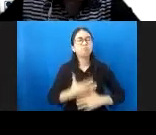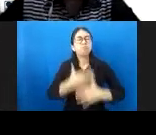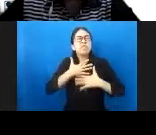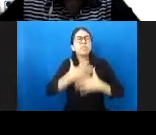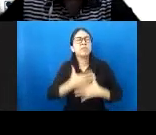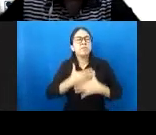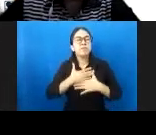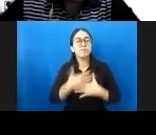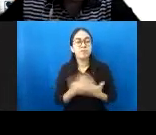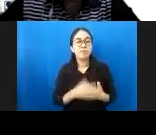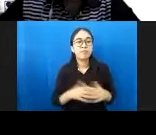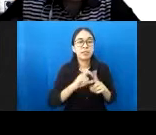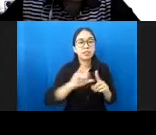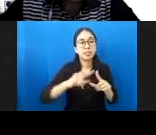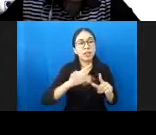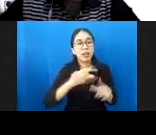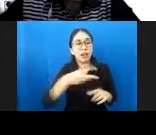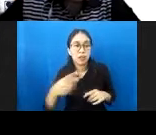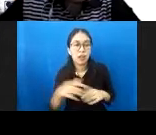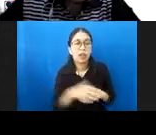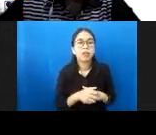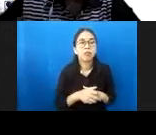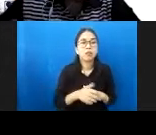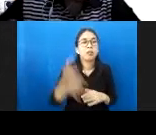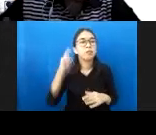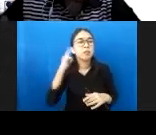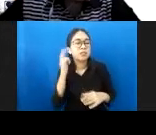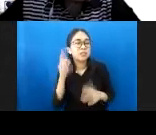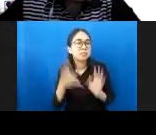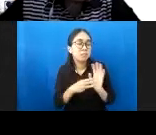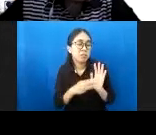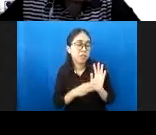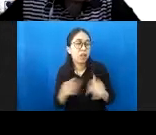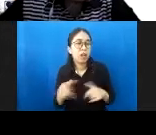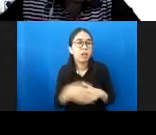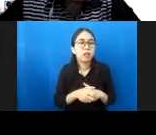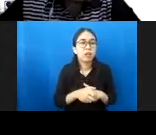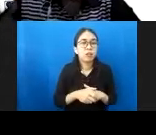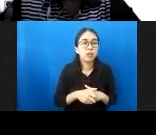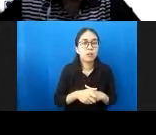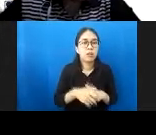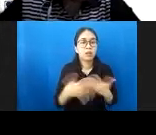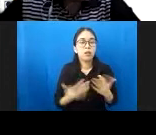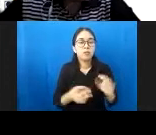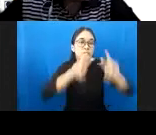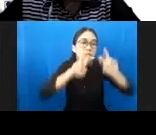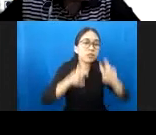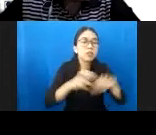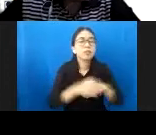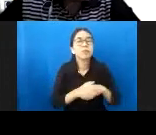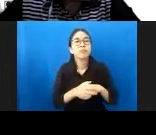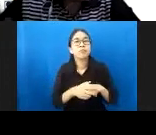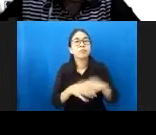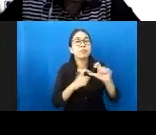pada penilaian dan klasifikasi demam dan masalah telinga, kemudian juga penilaian tentang klasifikasi status gizi,